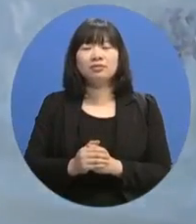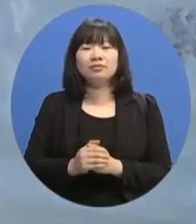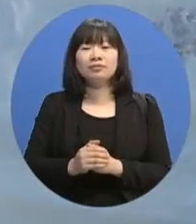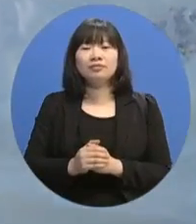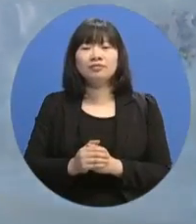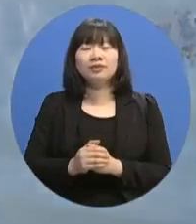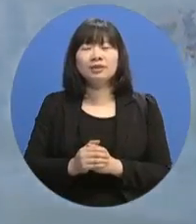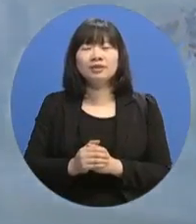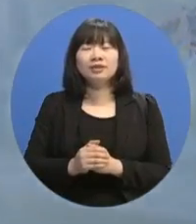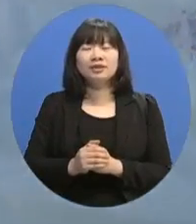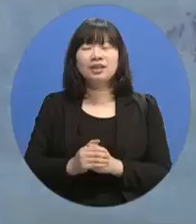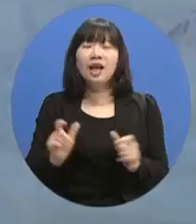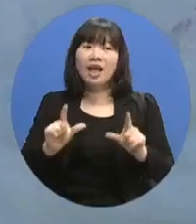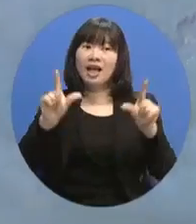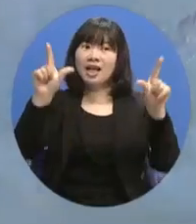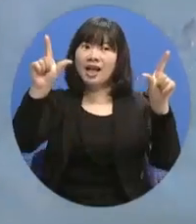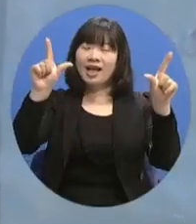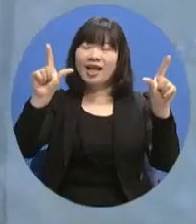혜님이가